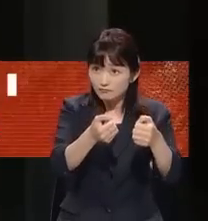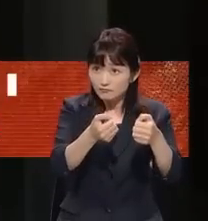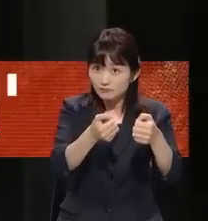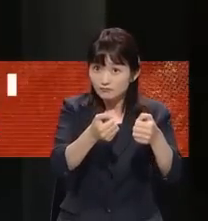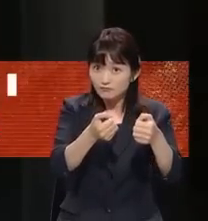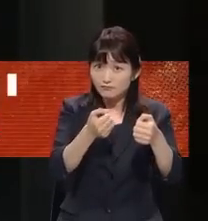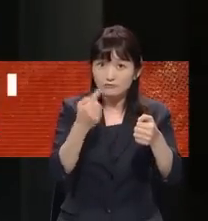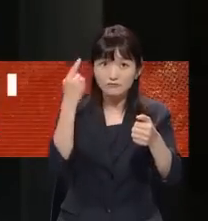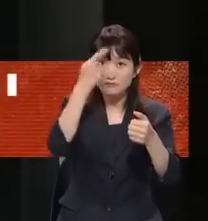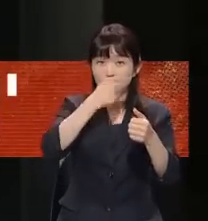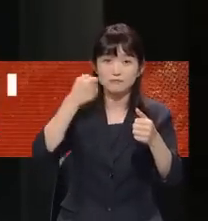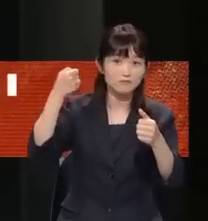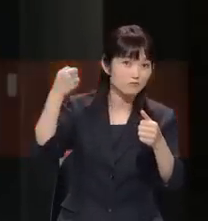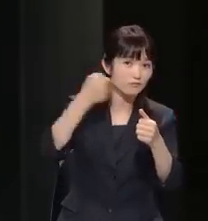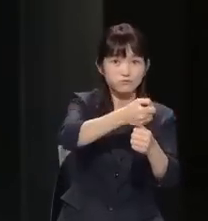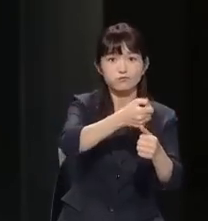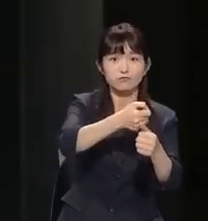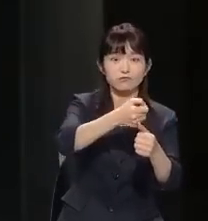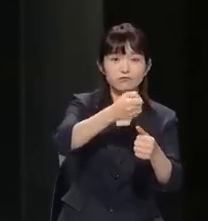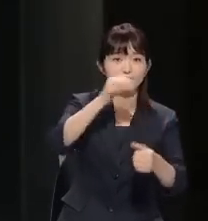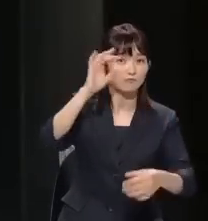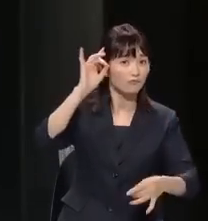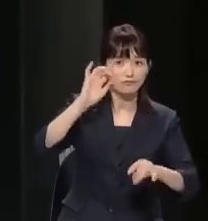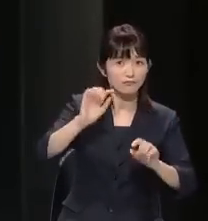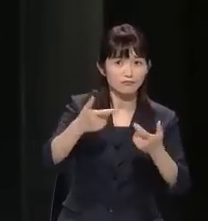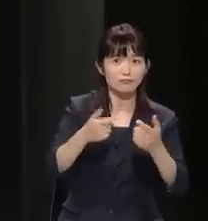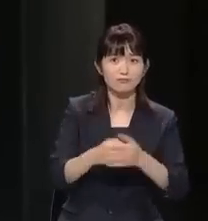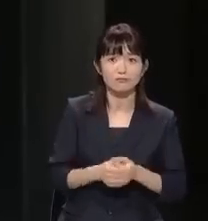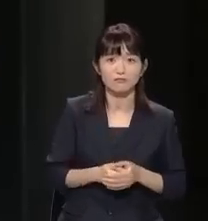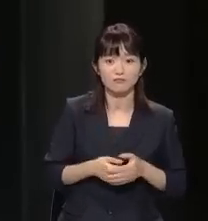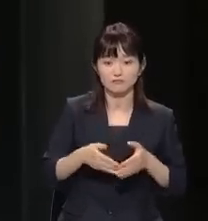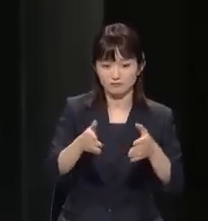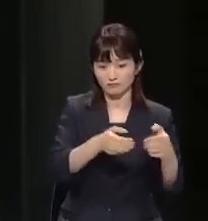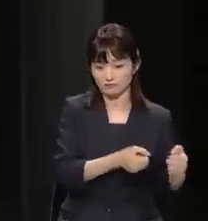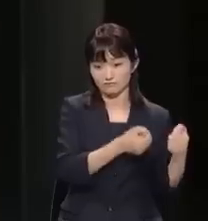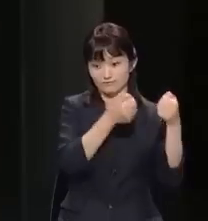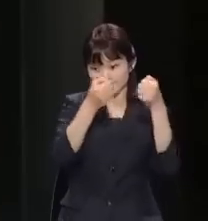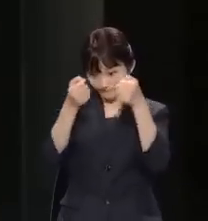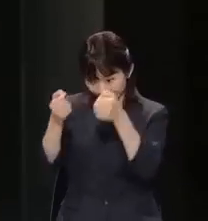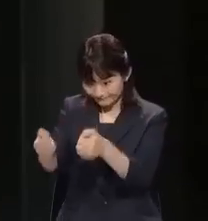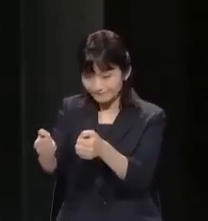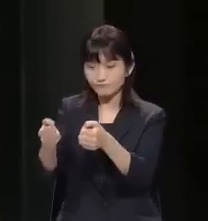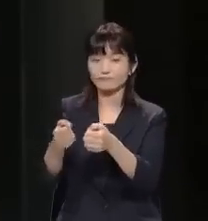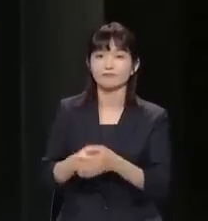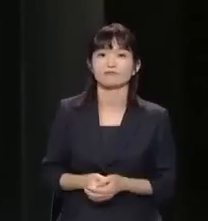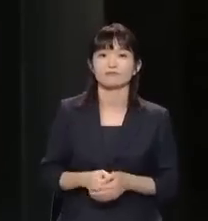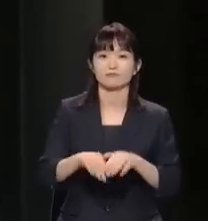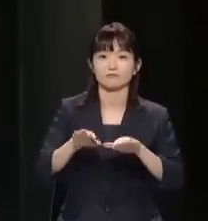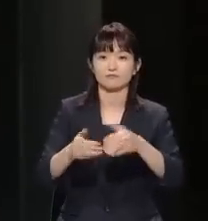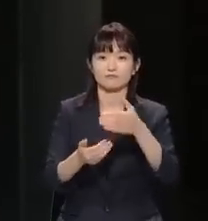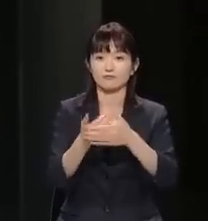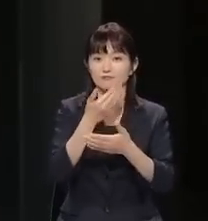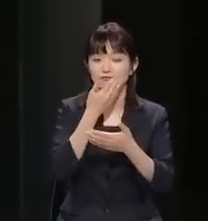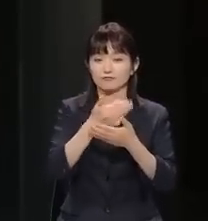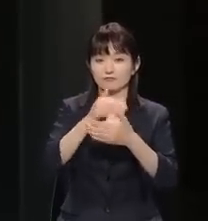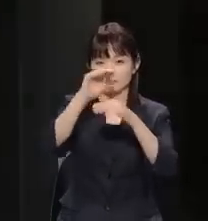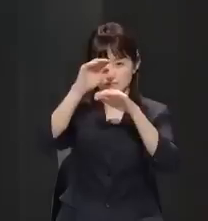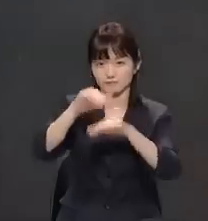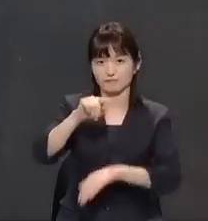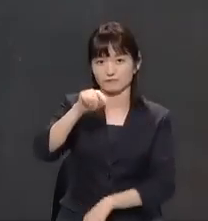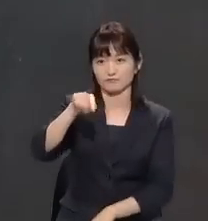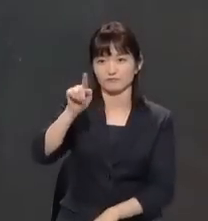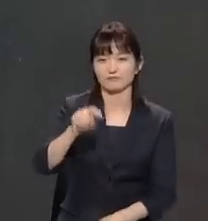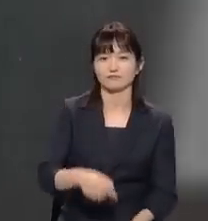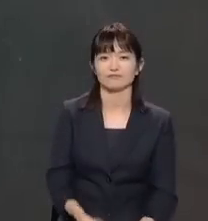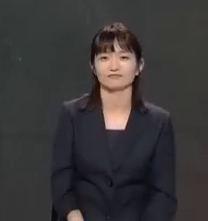얼굴을 팍 가격 당한이 남성 이대로 물러서지 않고 도로에 차량을 딱 세웁니다 이번 사건 체크 포인트 짚어보죠